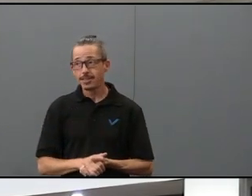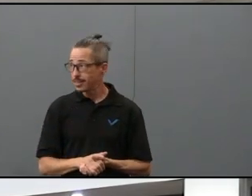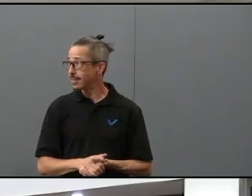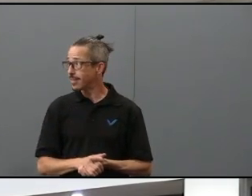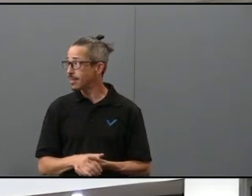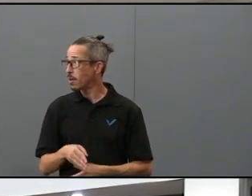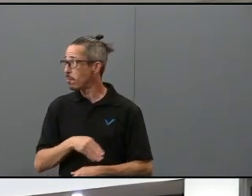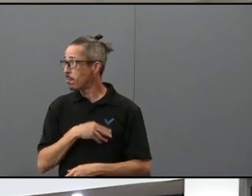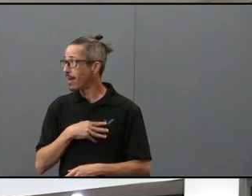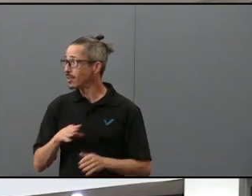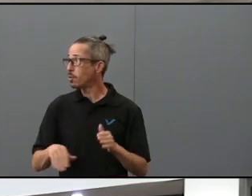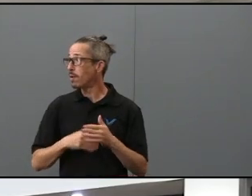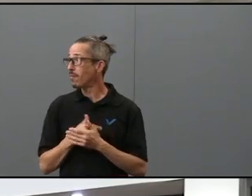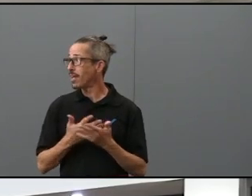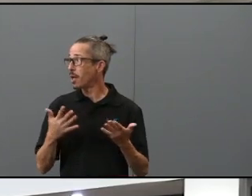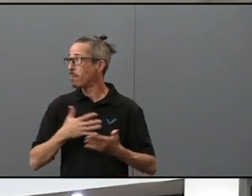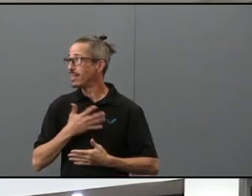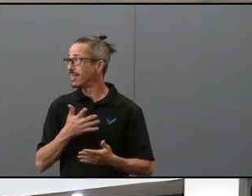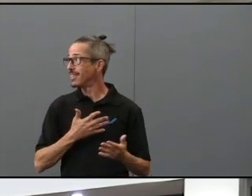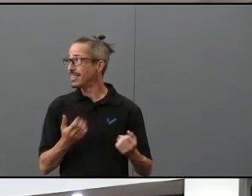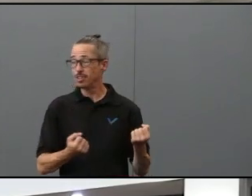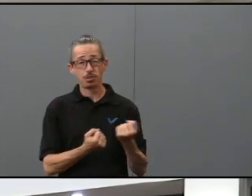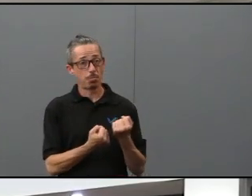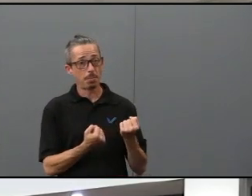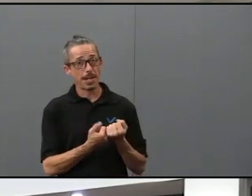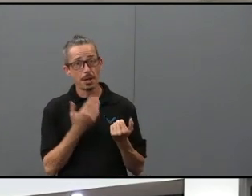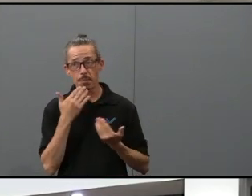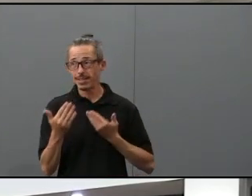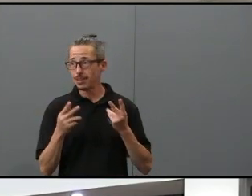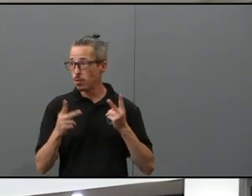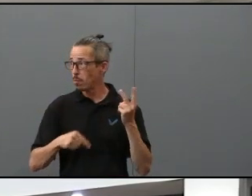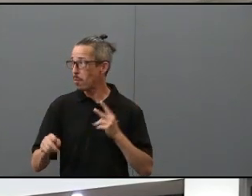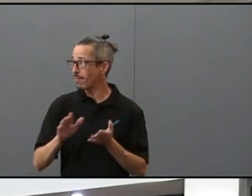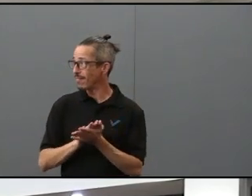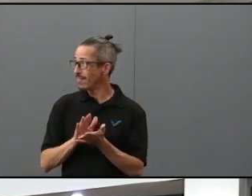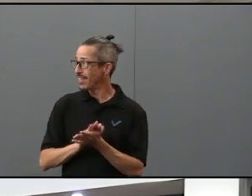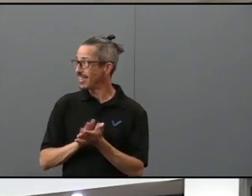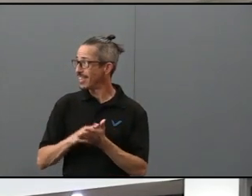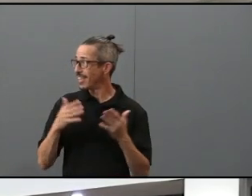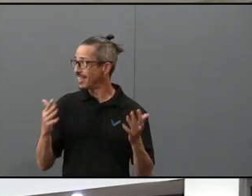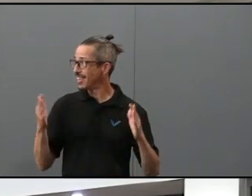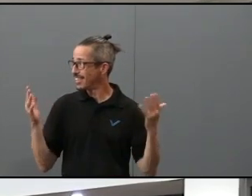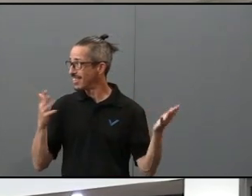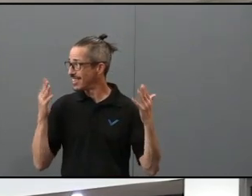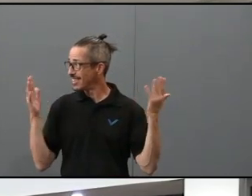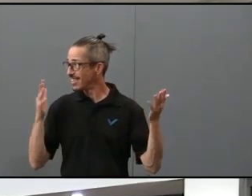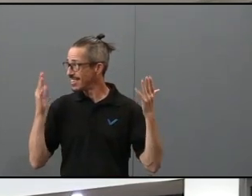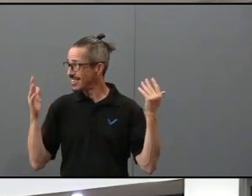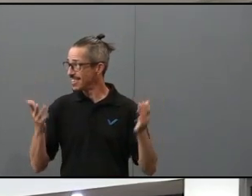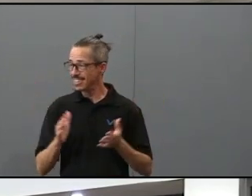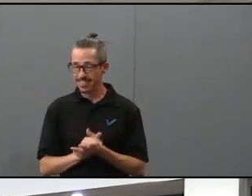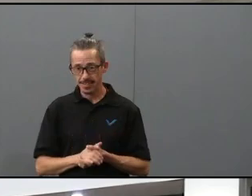suppléant avec grand plaisir j'appuie merci beaucoup donc là c'est vrai félicitation donc